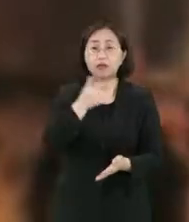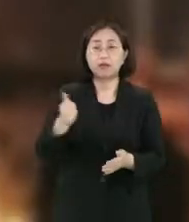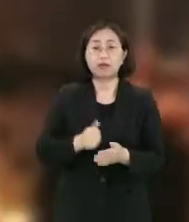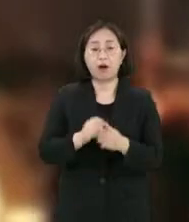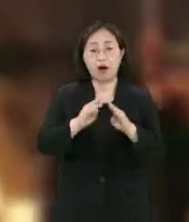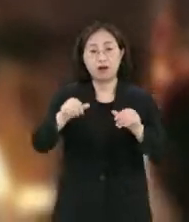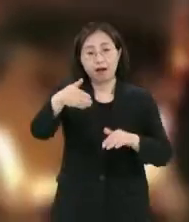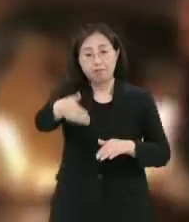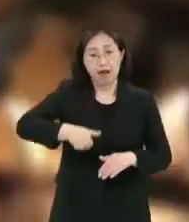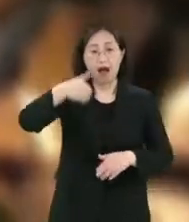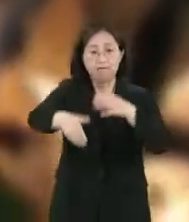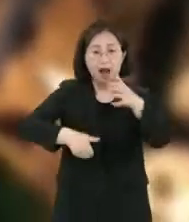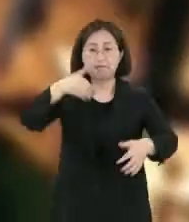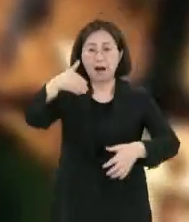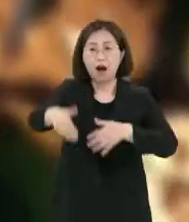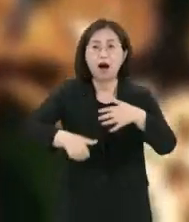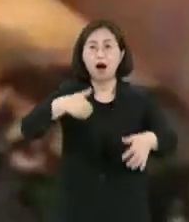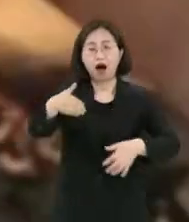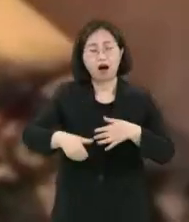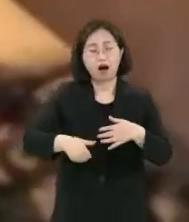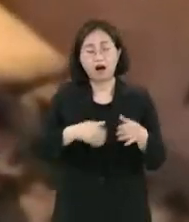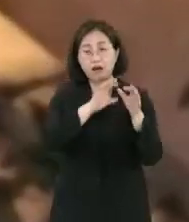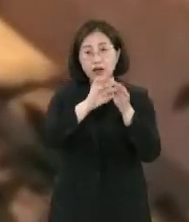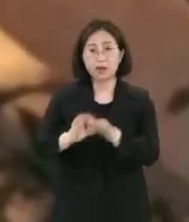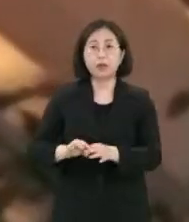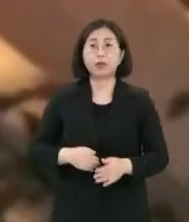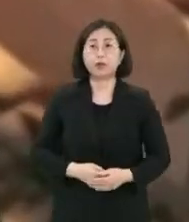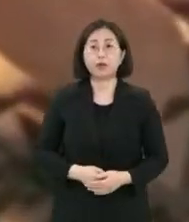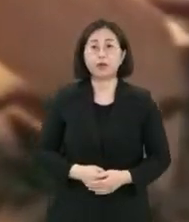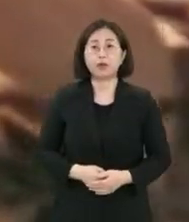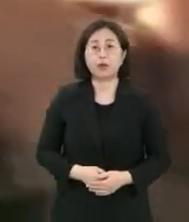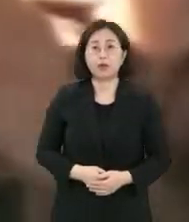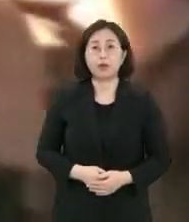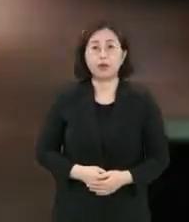흙을 퍼나르고 터는 작업이 계속됩니다.